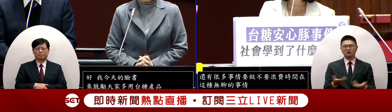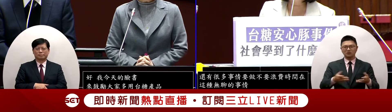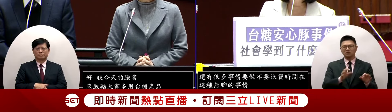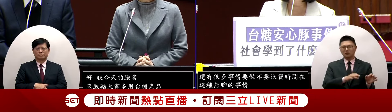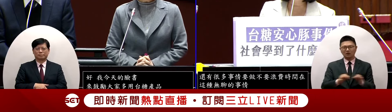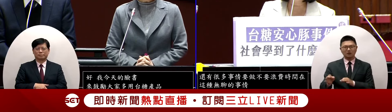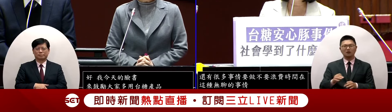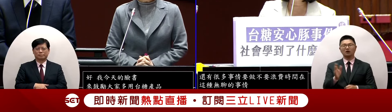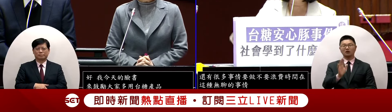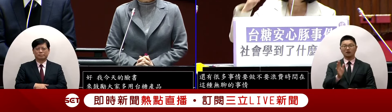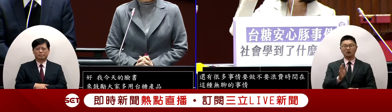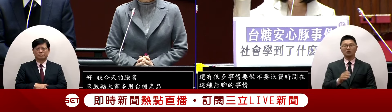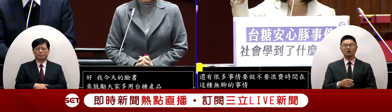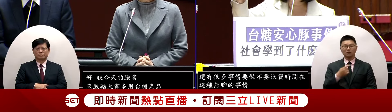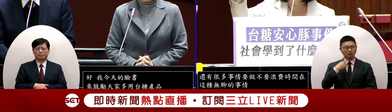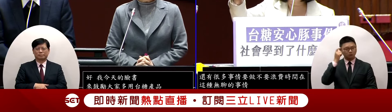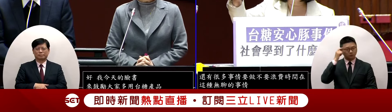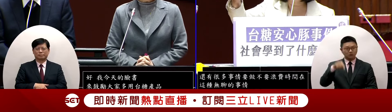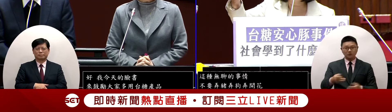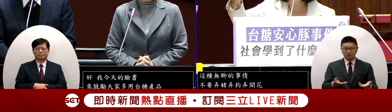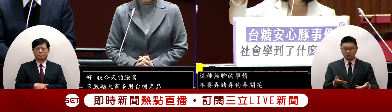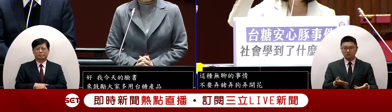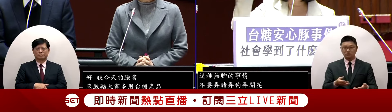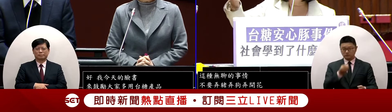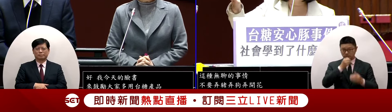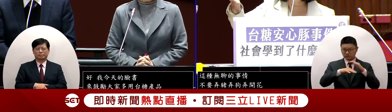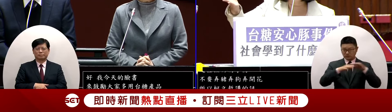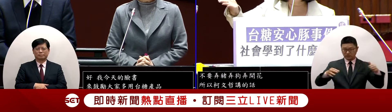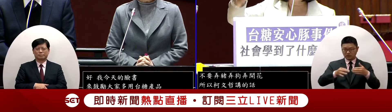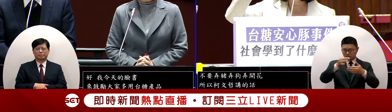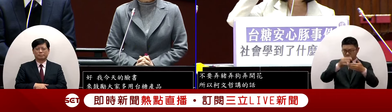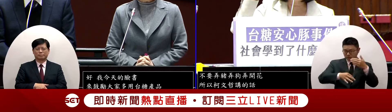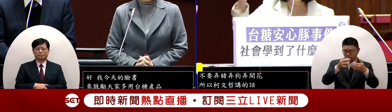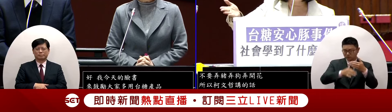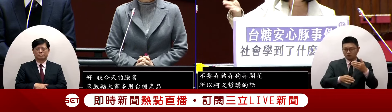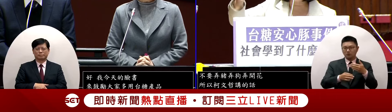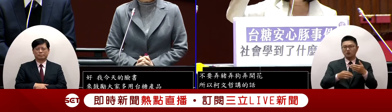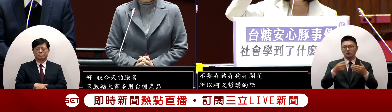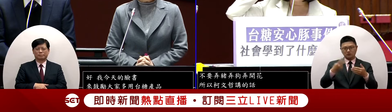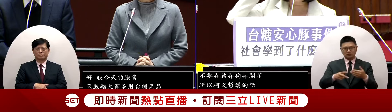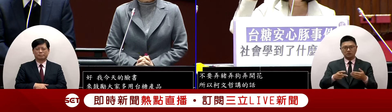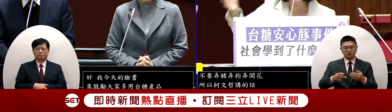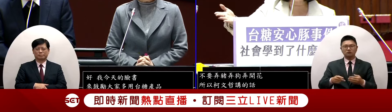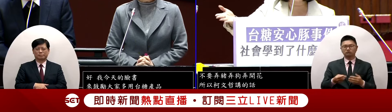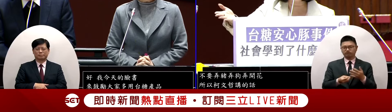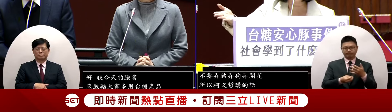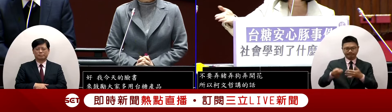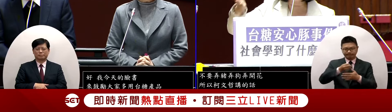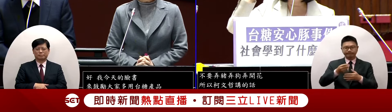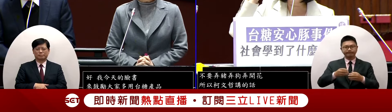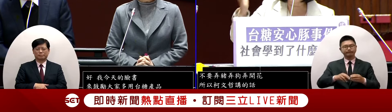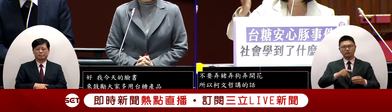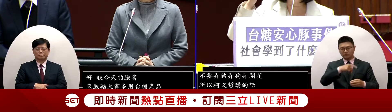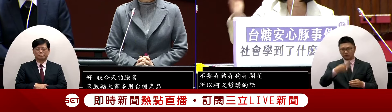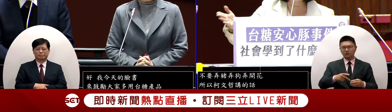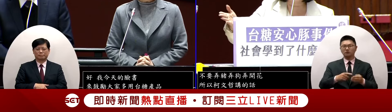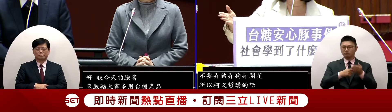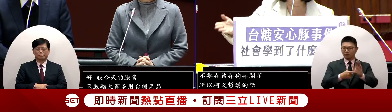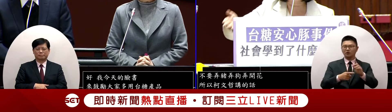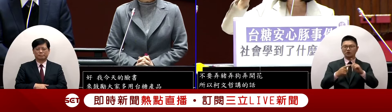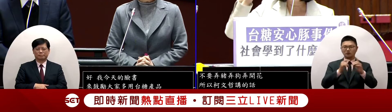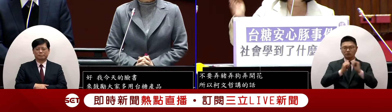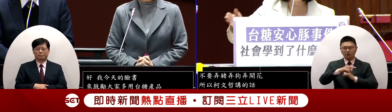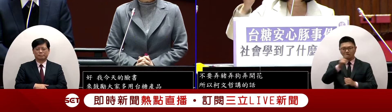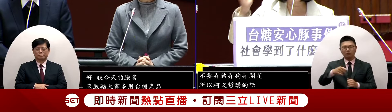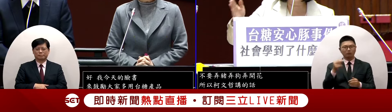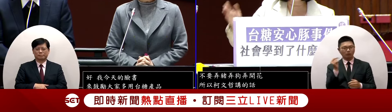件最起码的让我们的食安制度是如何的精进，在国人面前被看到。而作为政治工作